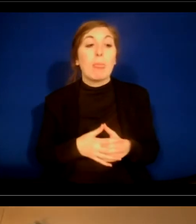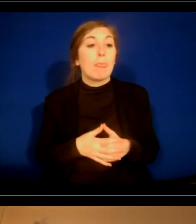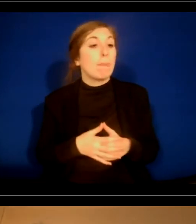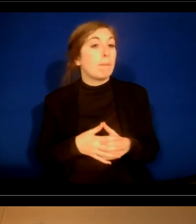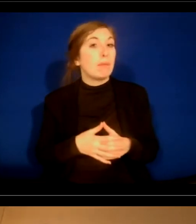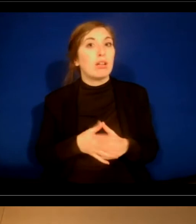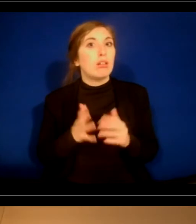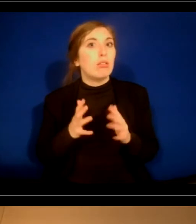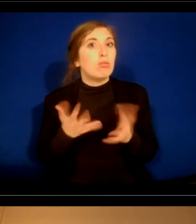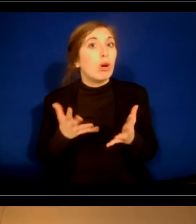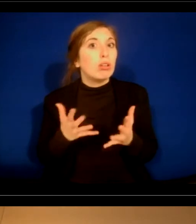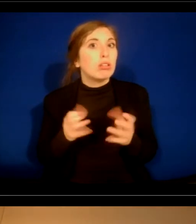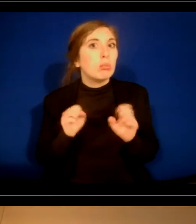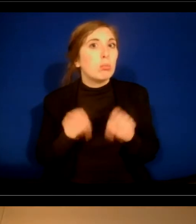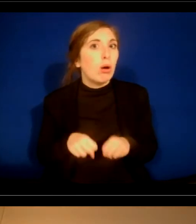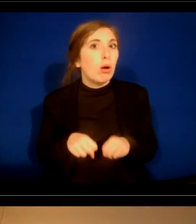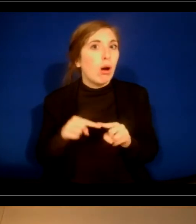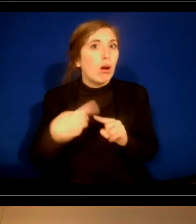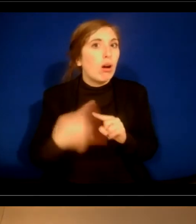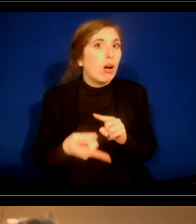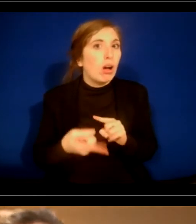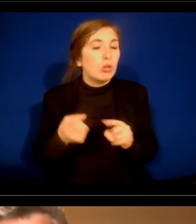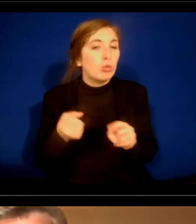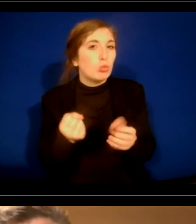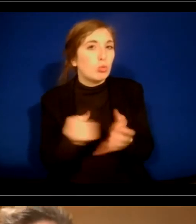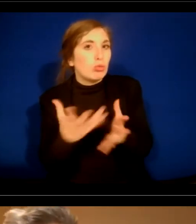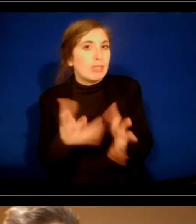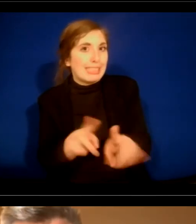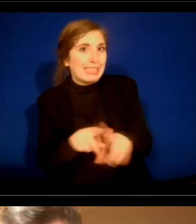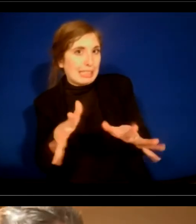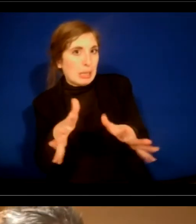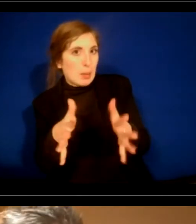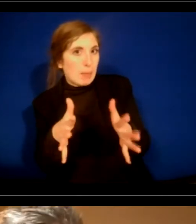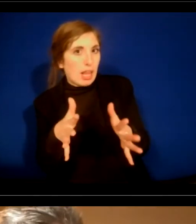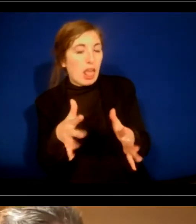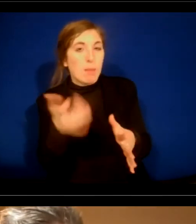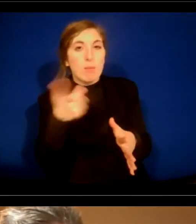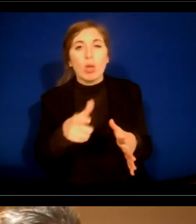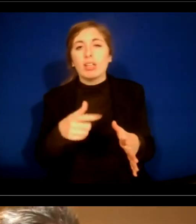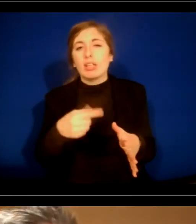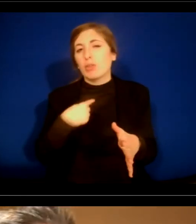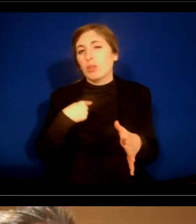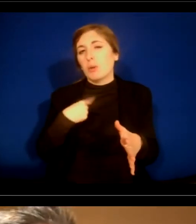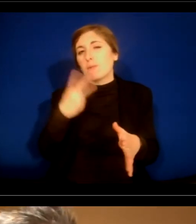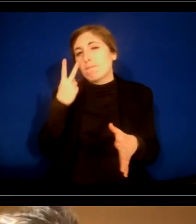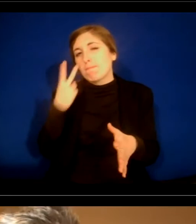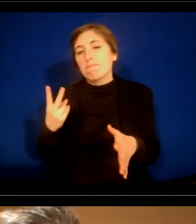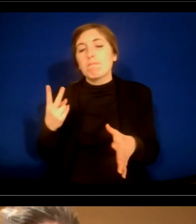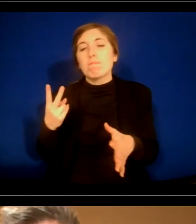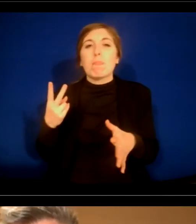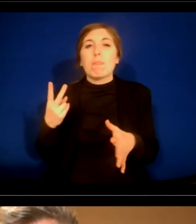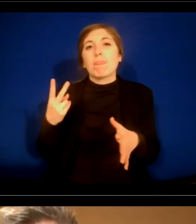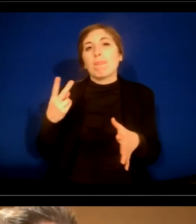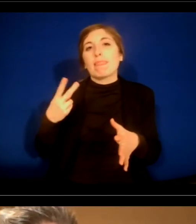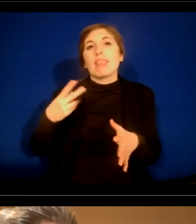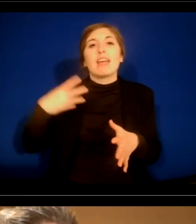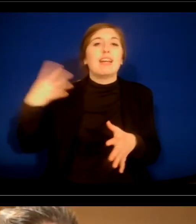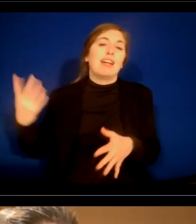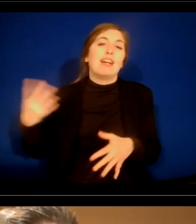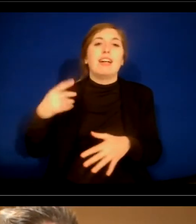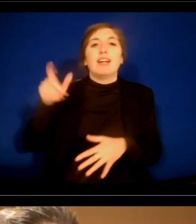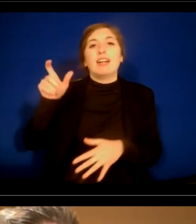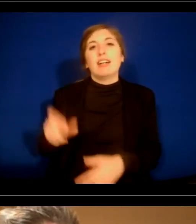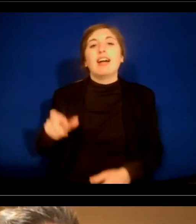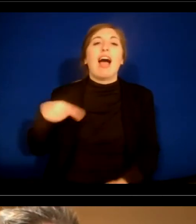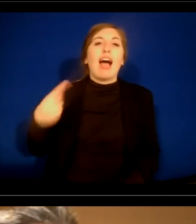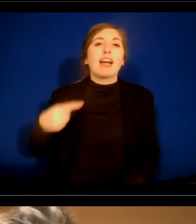potrebbe capitare ora. Per quello che sento da Malacrida in questo momento, anche le